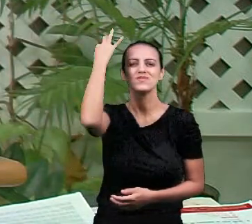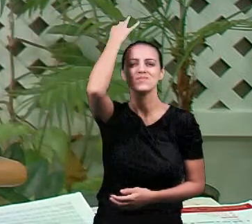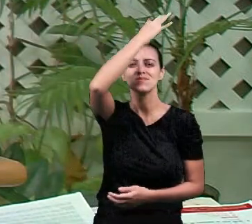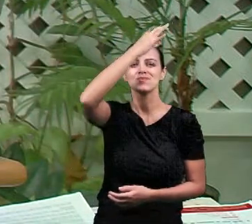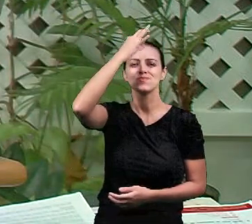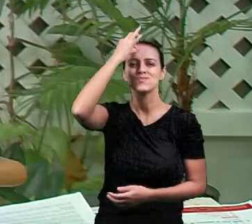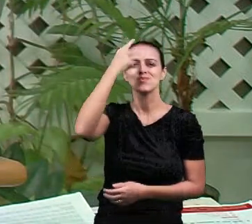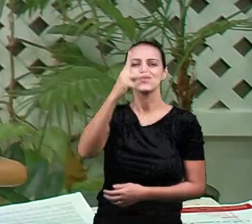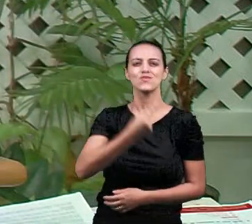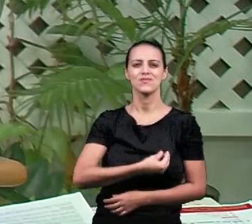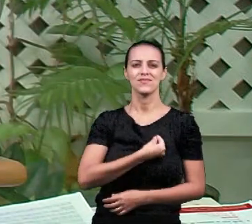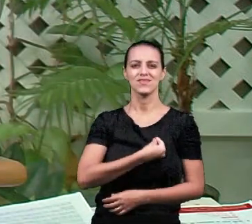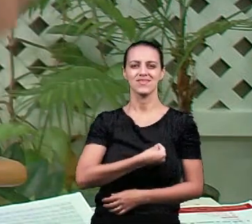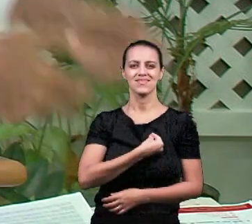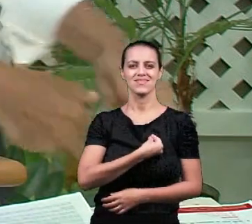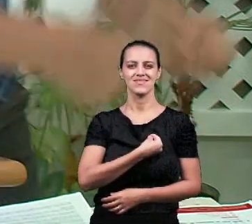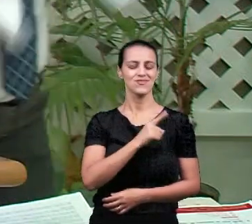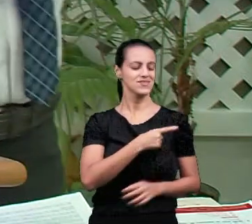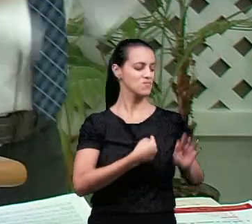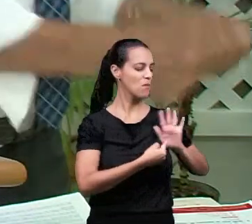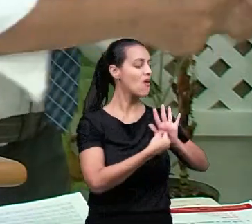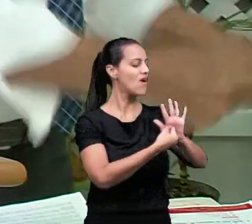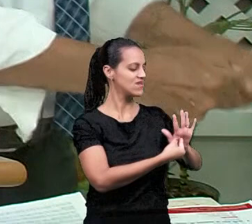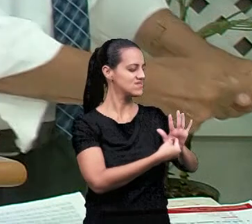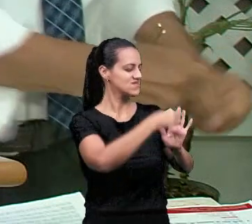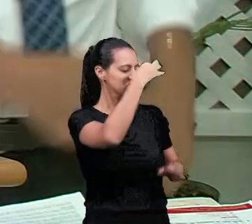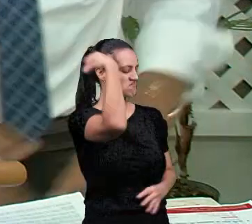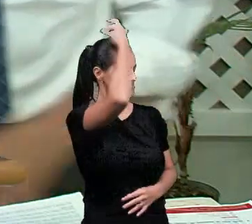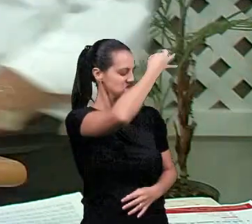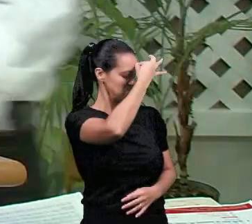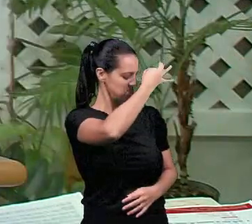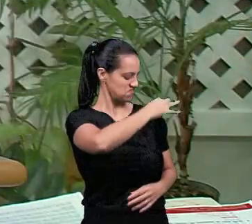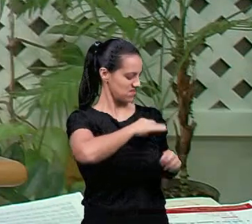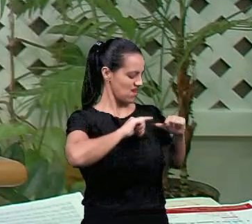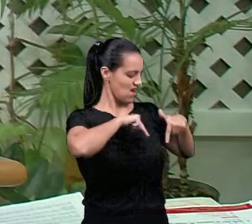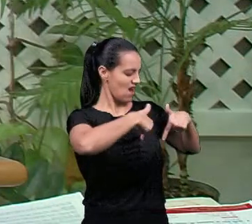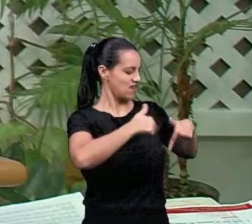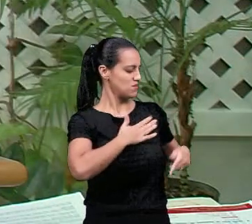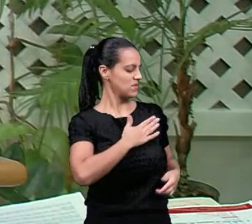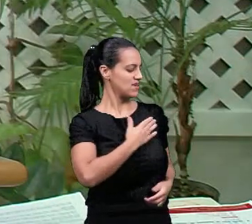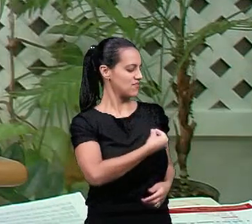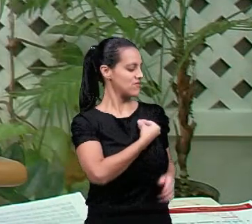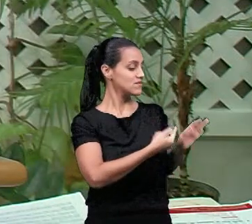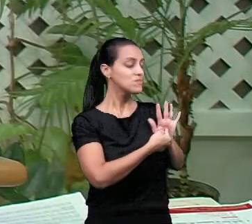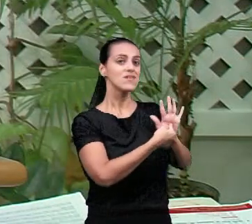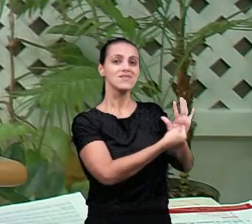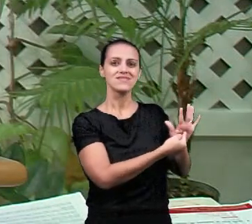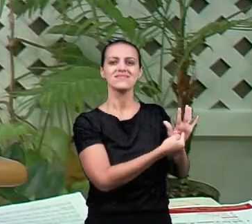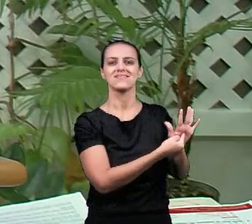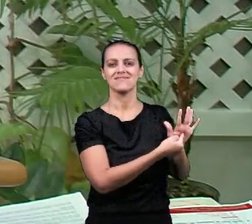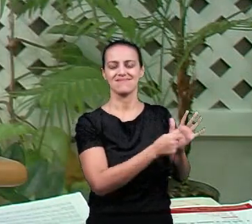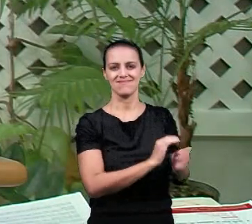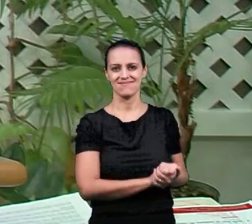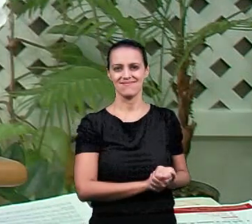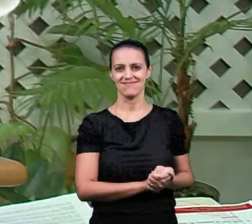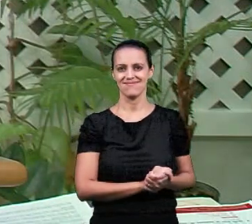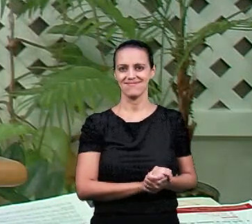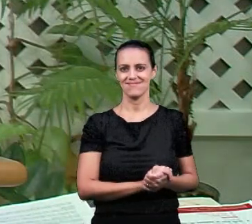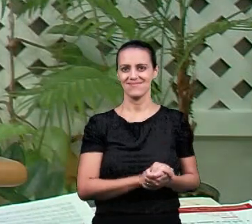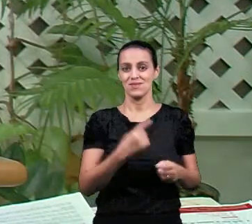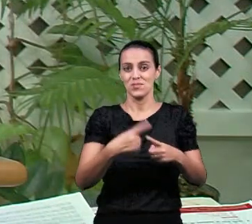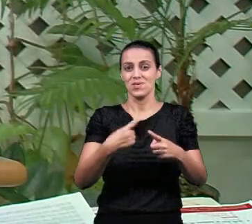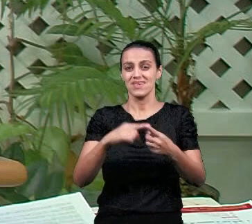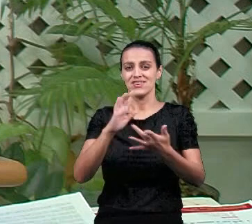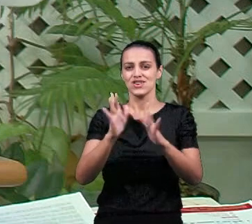le prendre et vous allez dire, regardez ici, mon évangile, c'est la mort de Jésus et sa résurrection, c'est le vin.